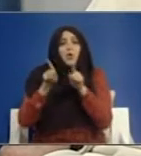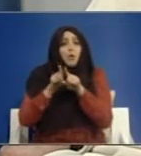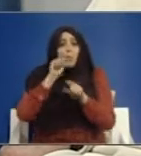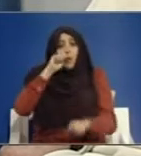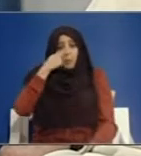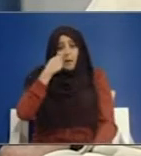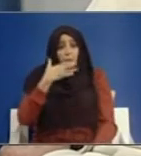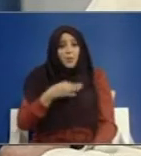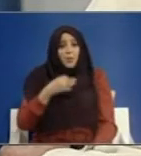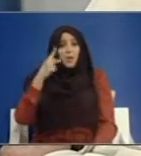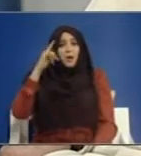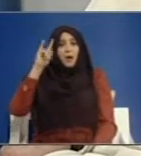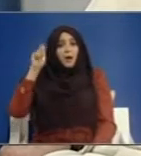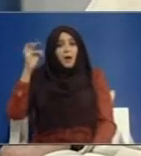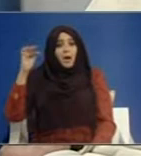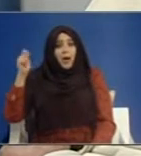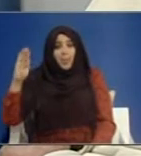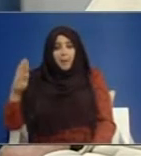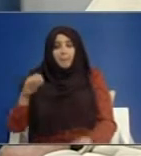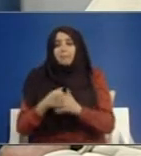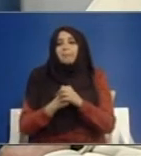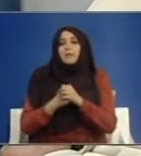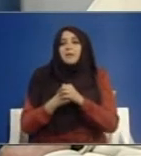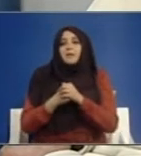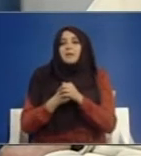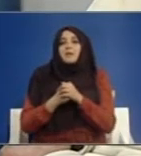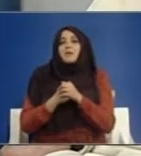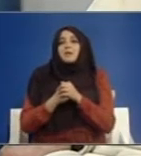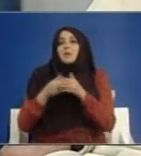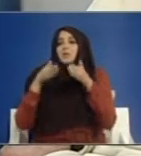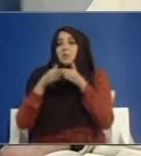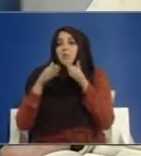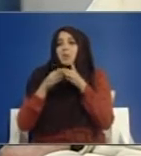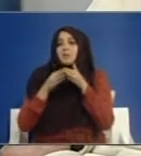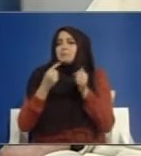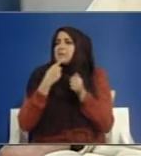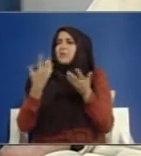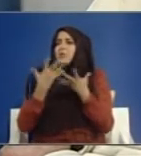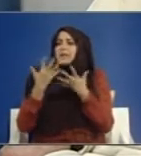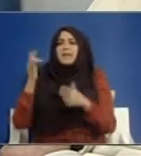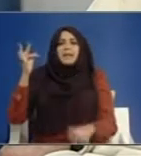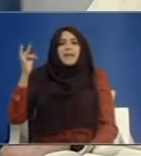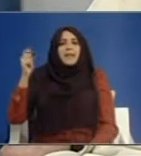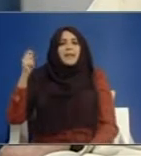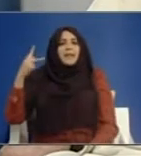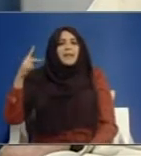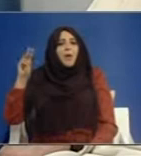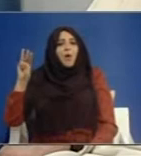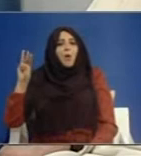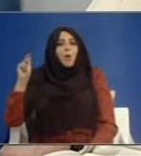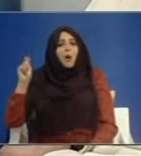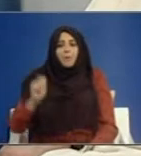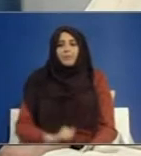بن الخطاب رضي الله عنه. وسأل أحد الصحابة: ما معنى التقوى؟ ما حقيقة التقوى؟